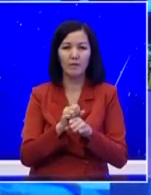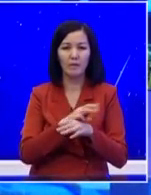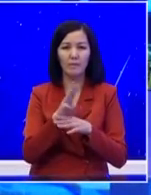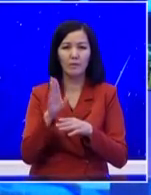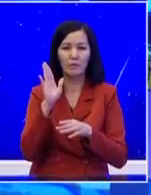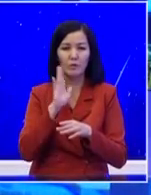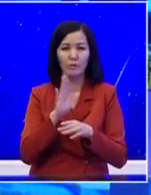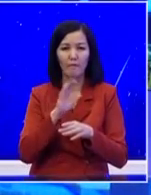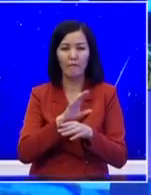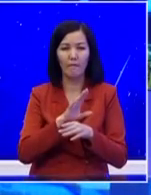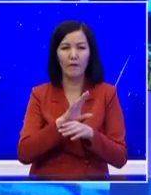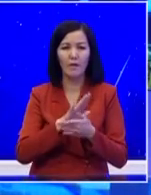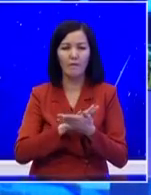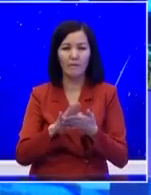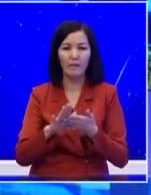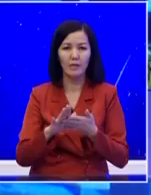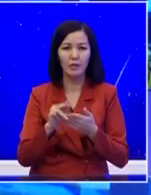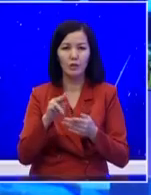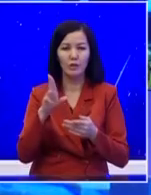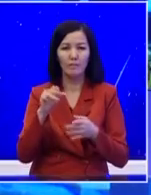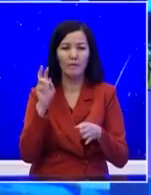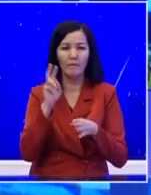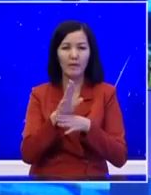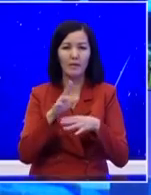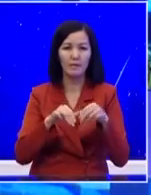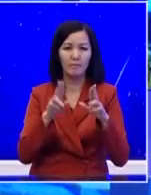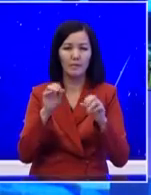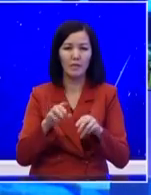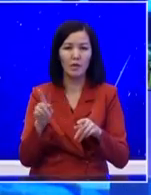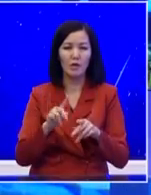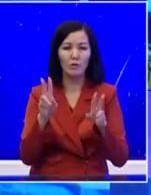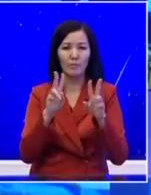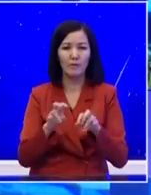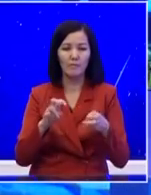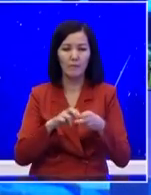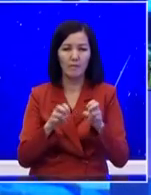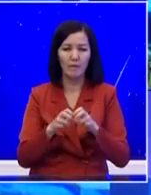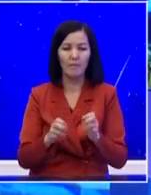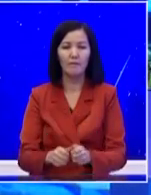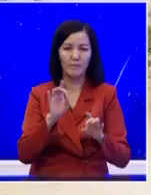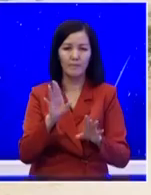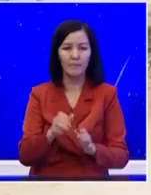обеспечением живительной влагой. На место ЧП выехали специалисты, чтобы разобраться в проблеме.